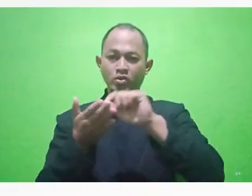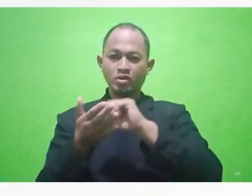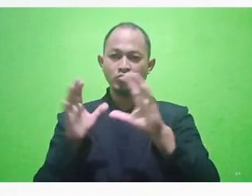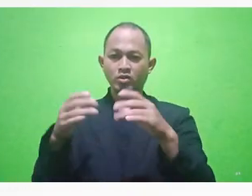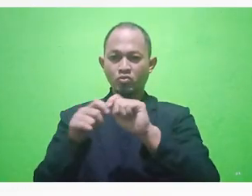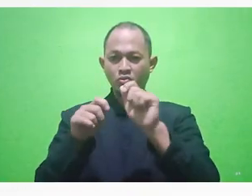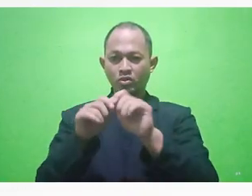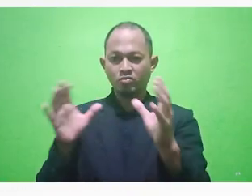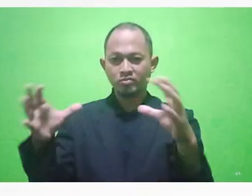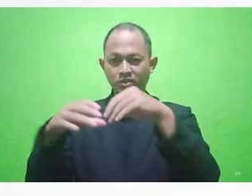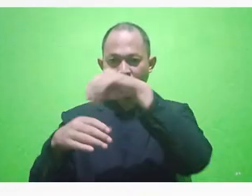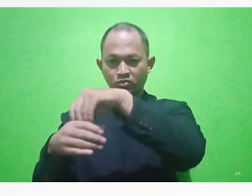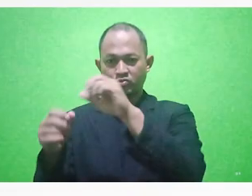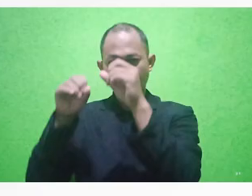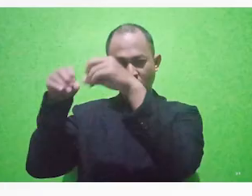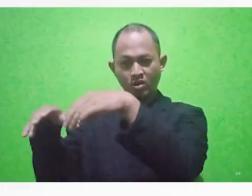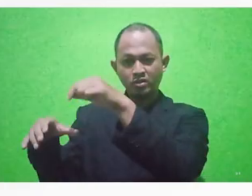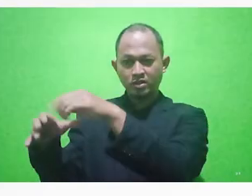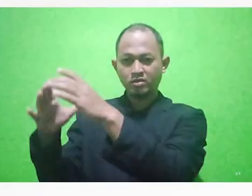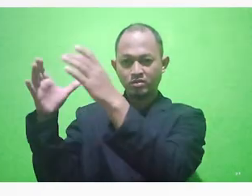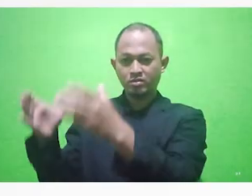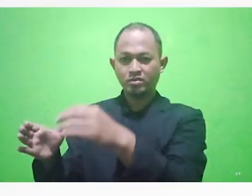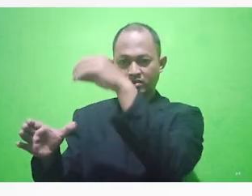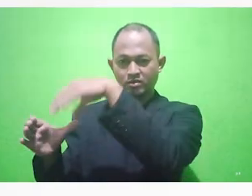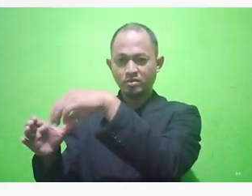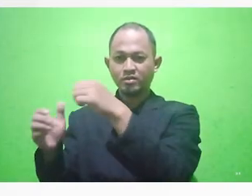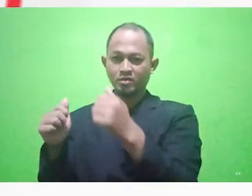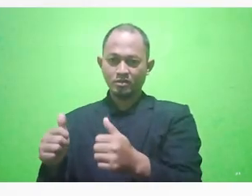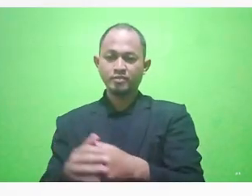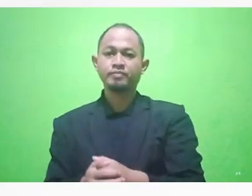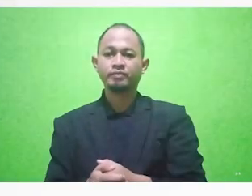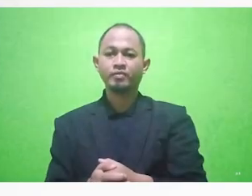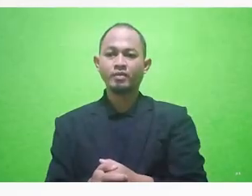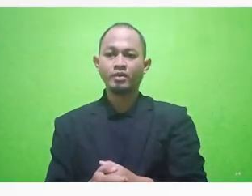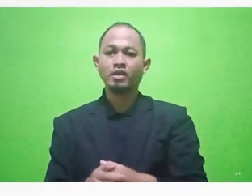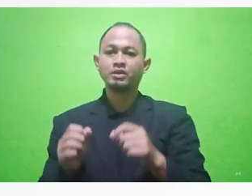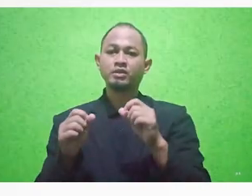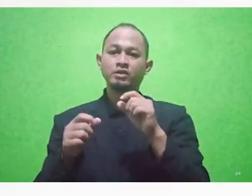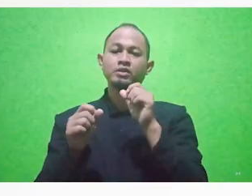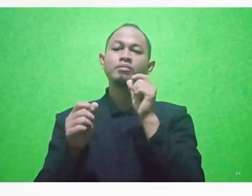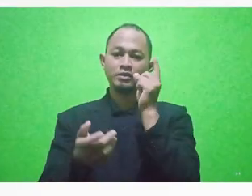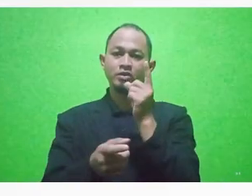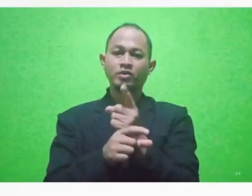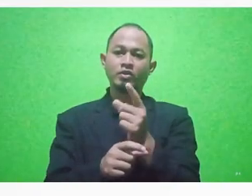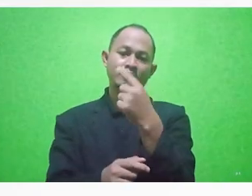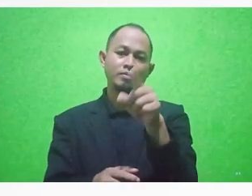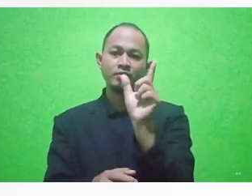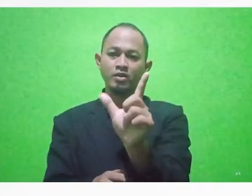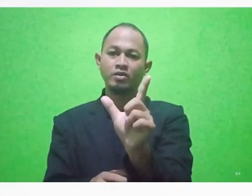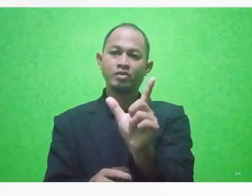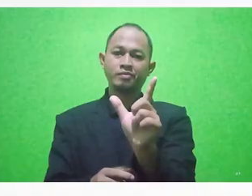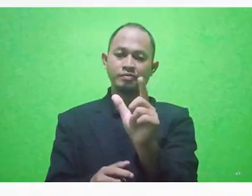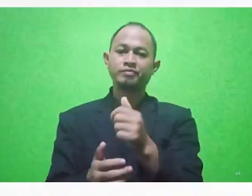membuat peraturan pendidik dan peserta didik harus memilah sampah. Benar sekali, jawabannya